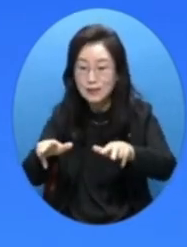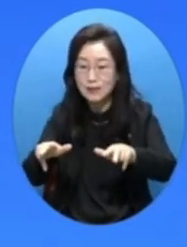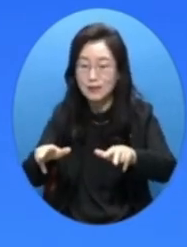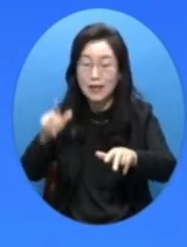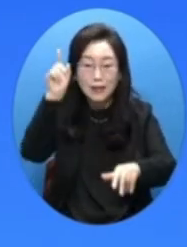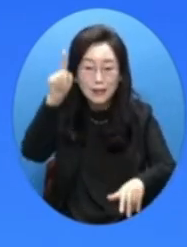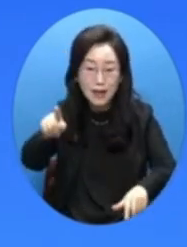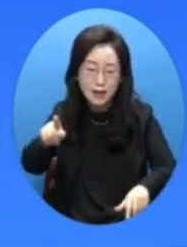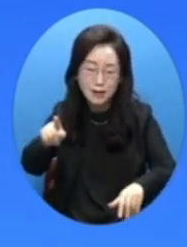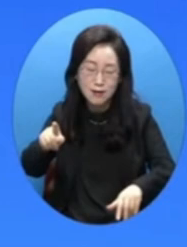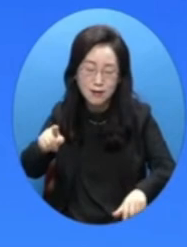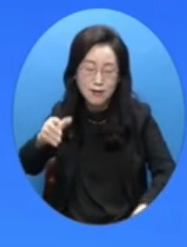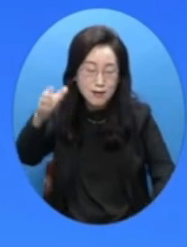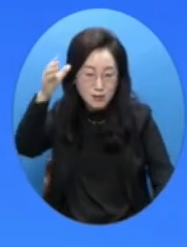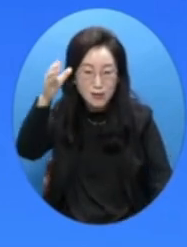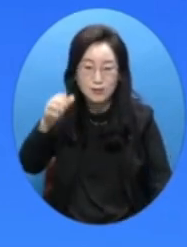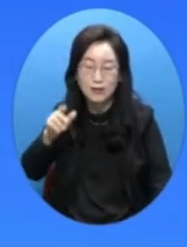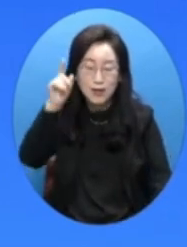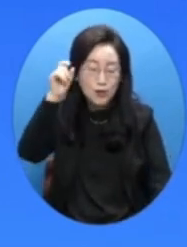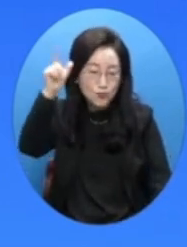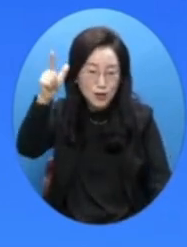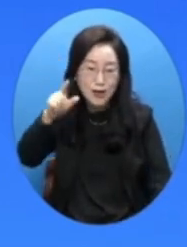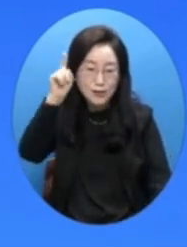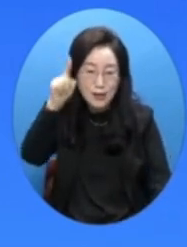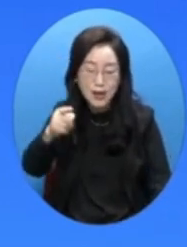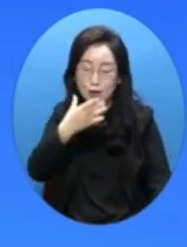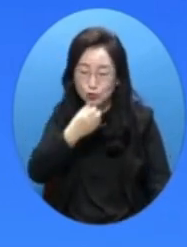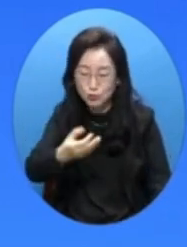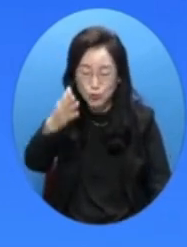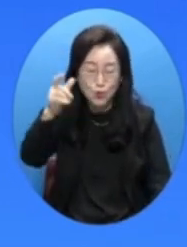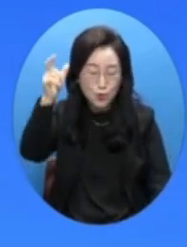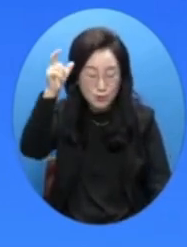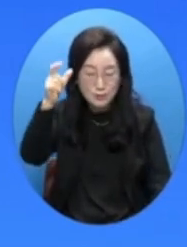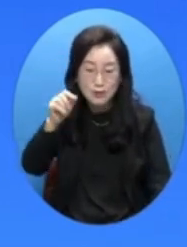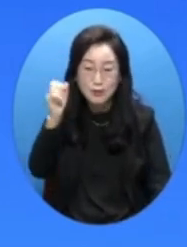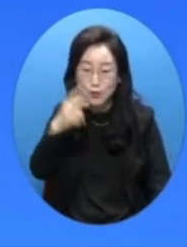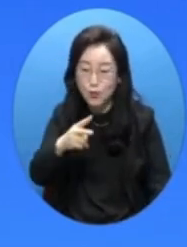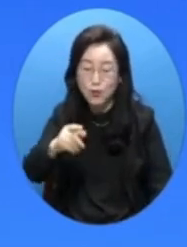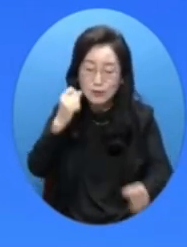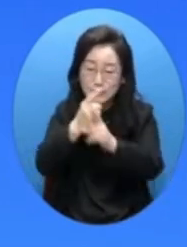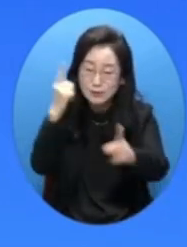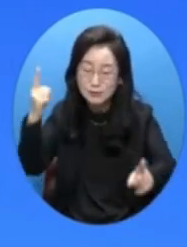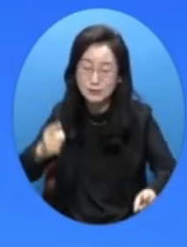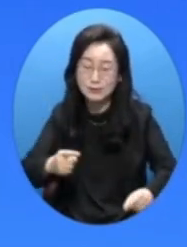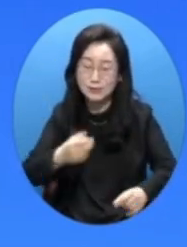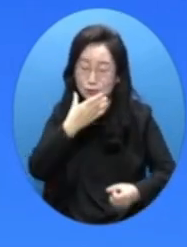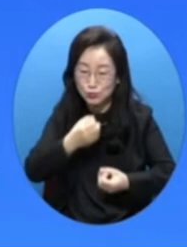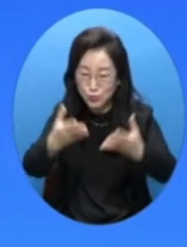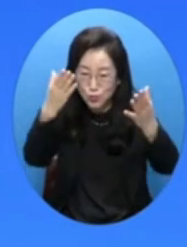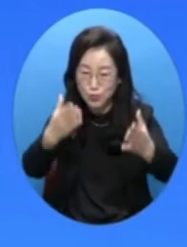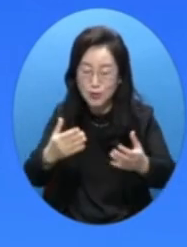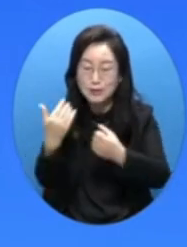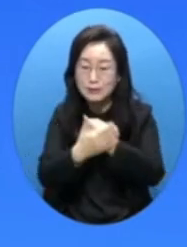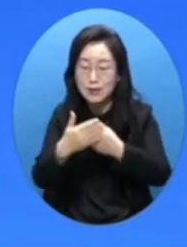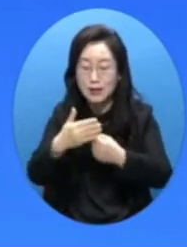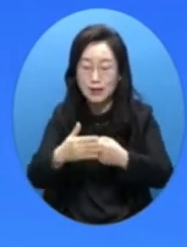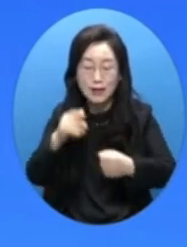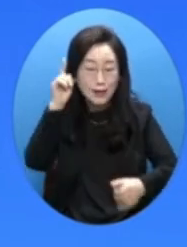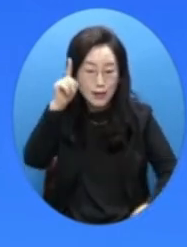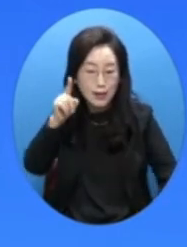내일이 기다리고 있습니다 위대한 내일이 축복의 내일이 기적의 내일이 승리의 내일이 은혜 내 일이 기다리고 있는 것입니다